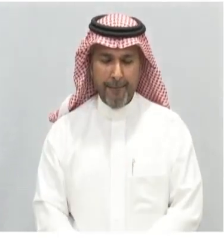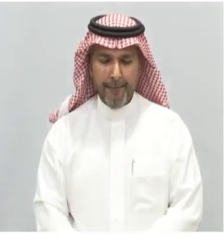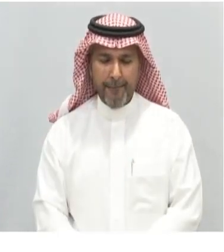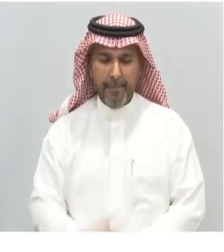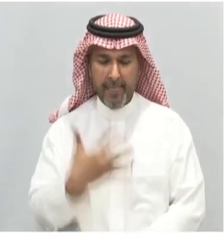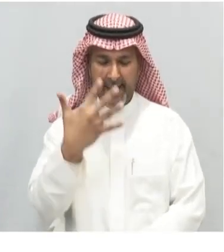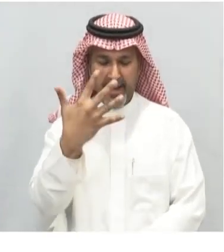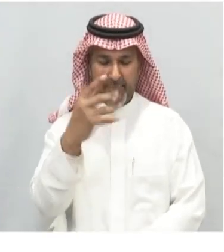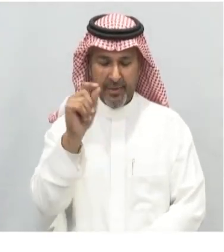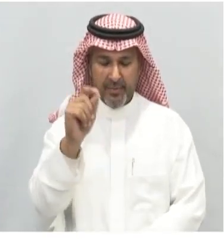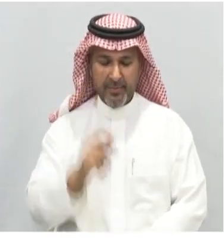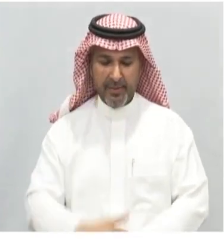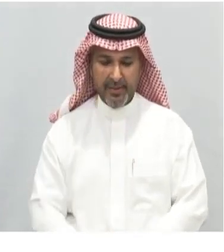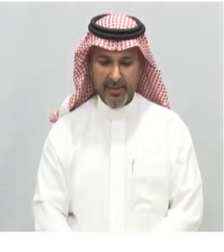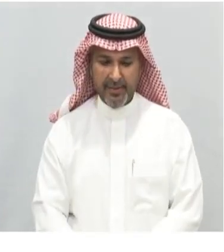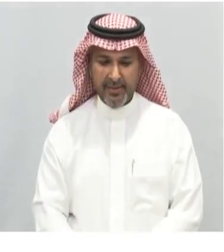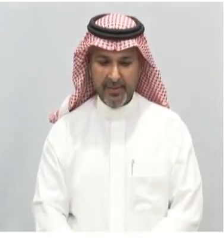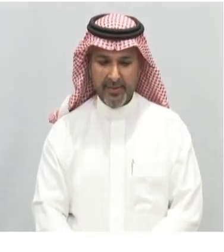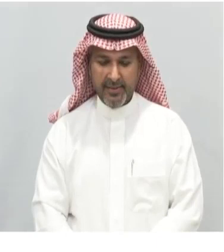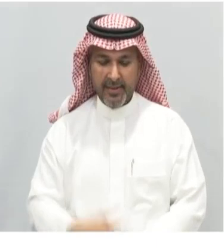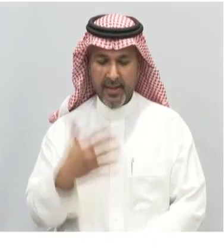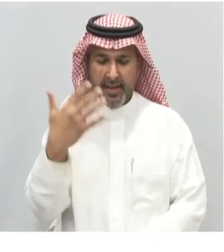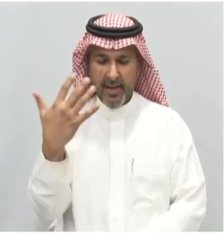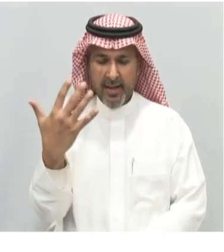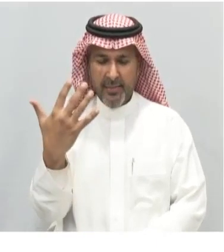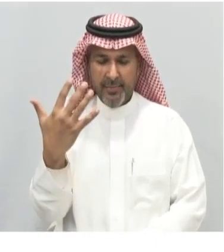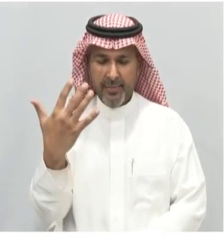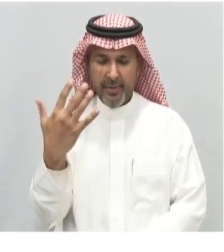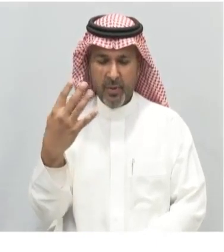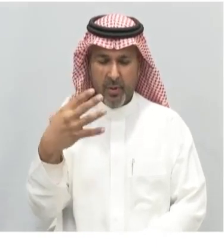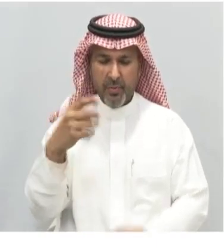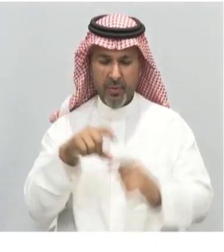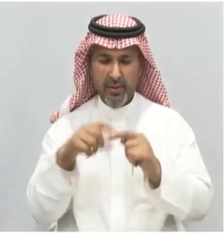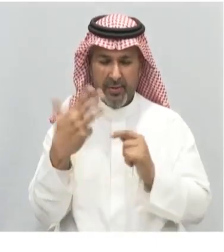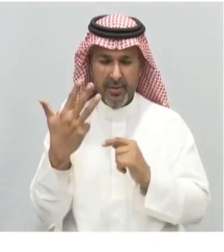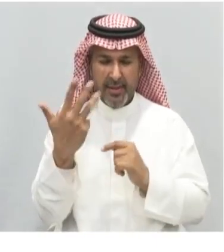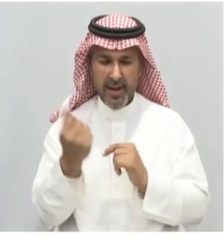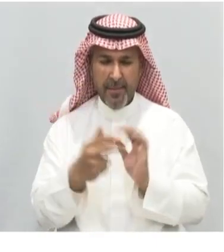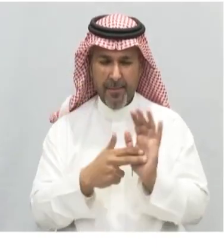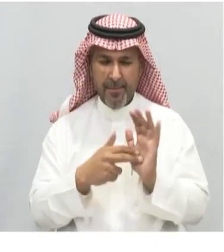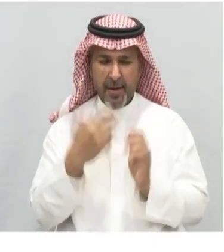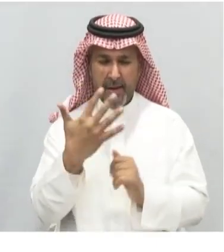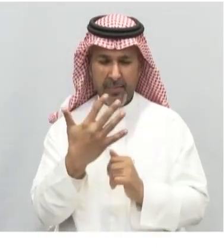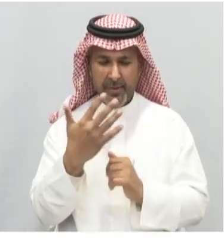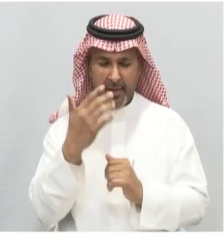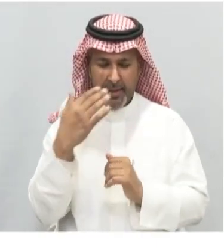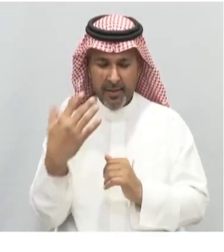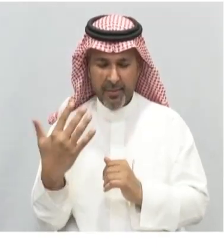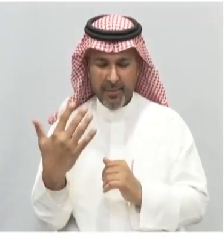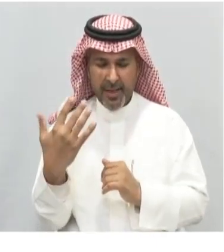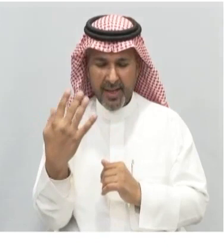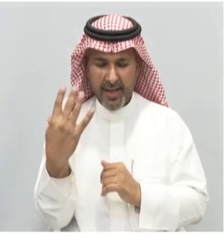5 بارك الله فيكم طيب يا ابطال 450 تقسي 9 ما رايكم